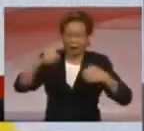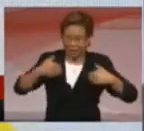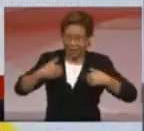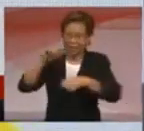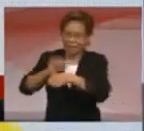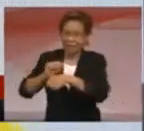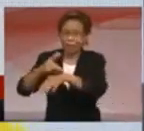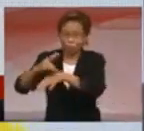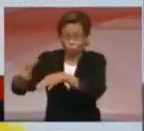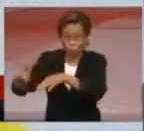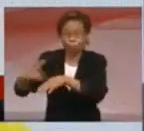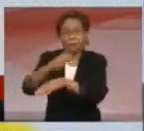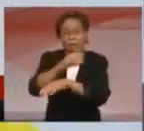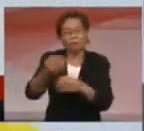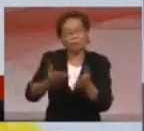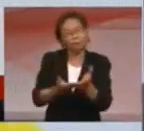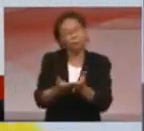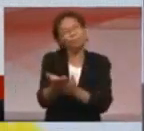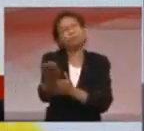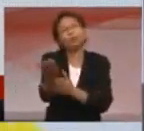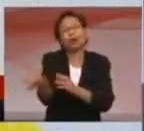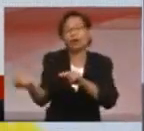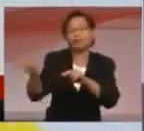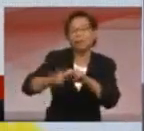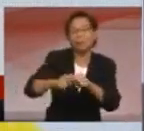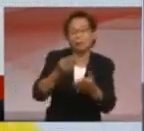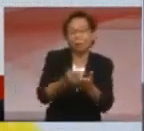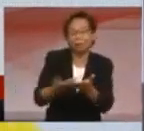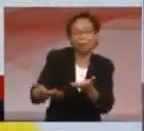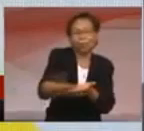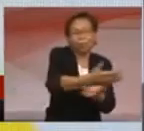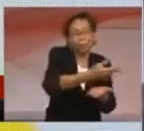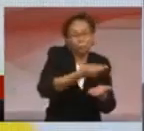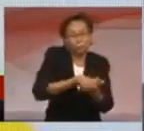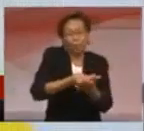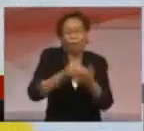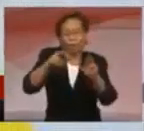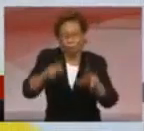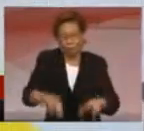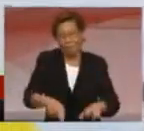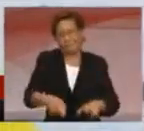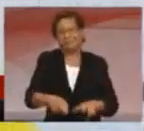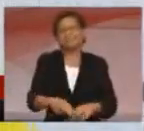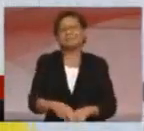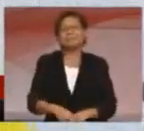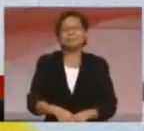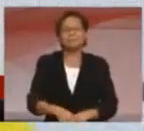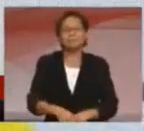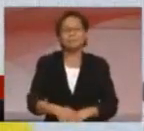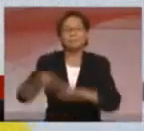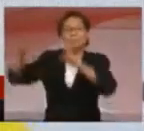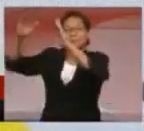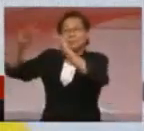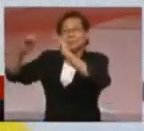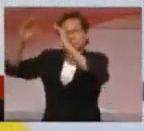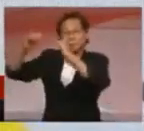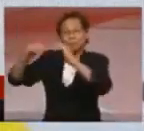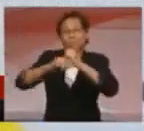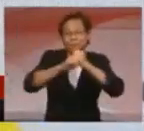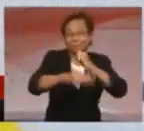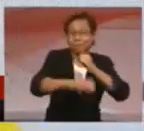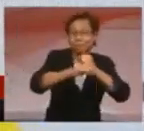pekerjaan dan seterusnya menambahkan hasil pendapatan rakyat kita. Harapan saya semoga